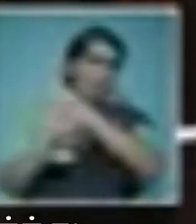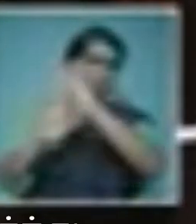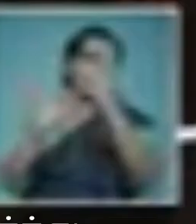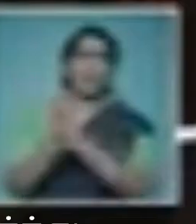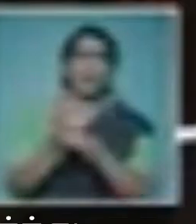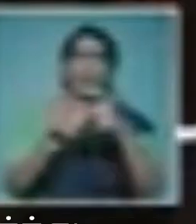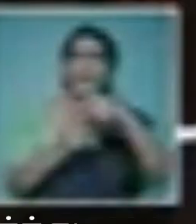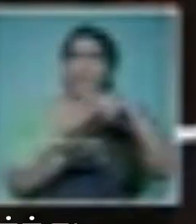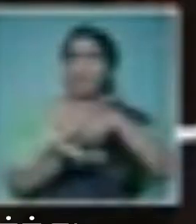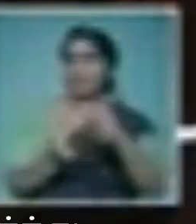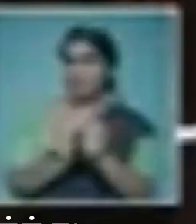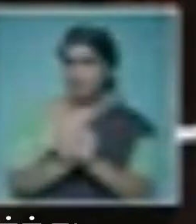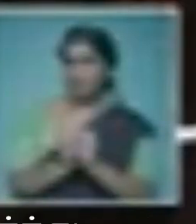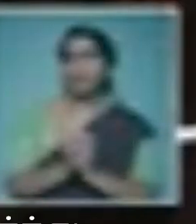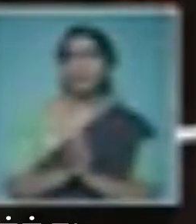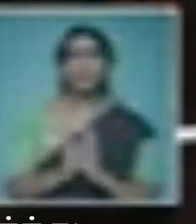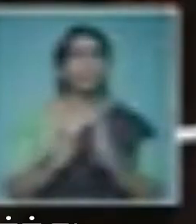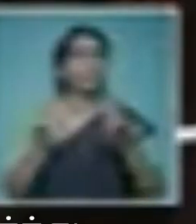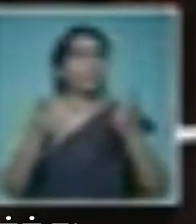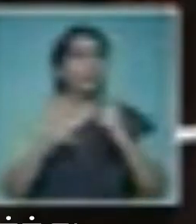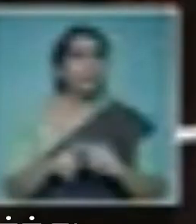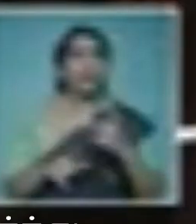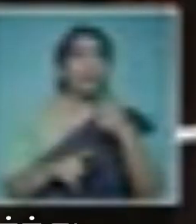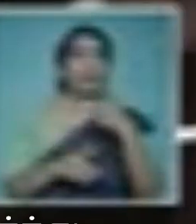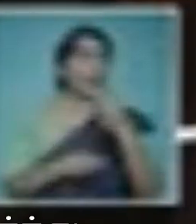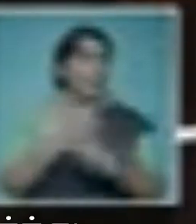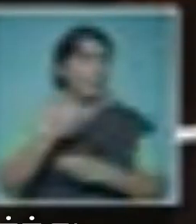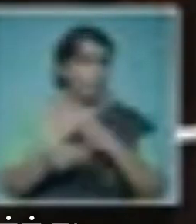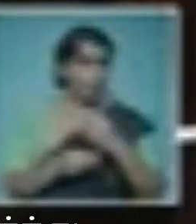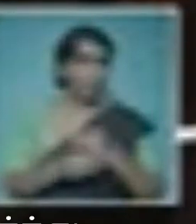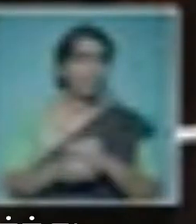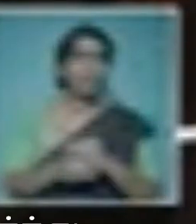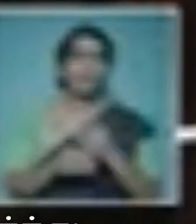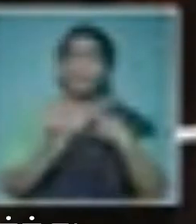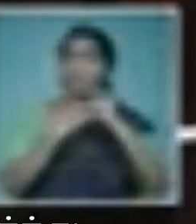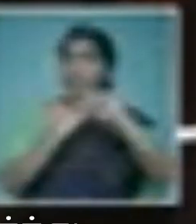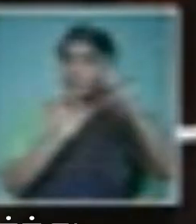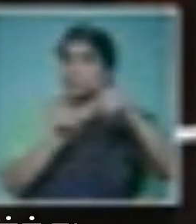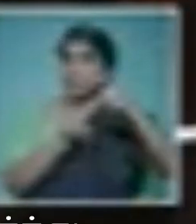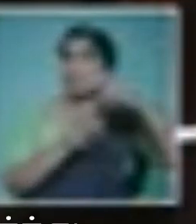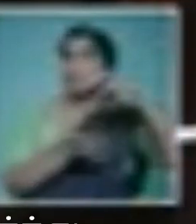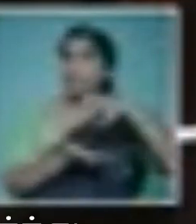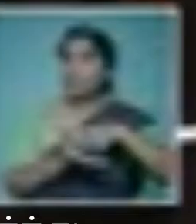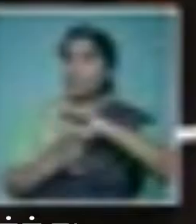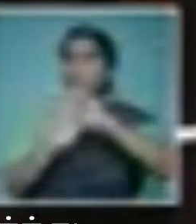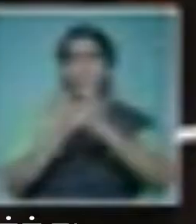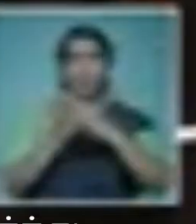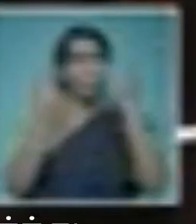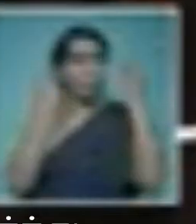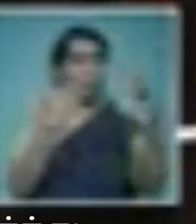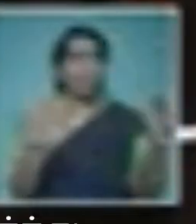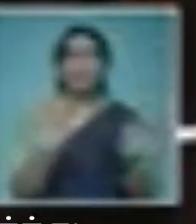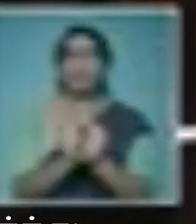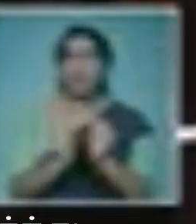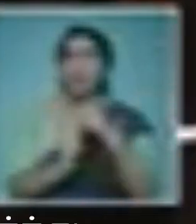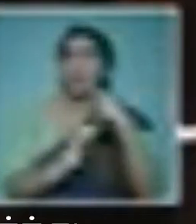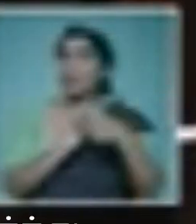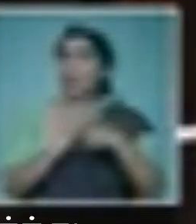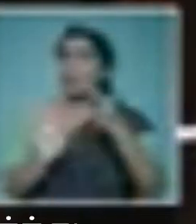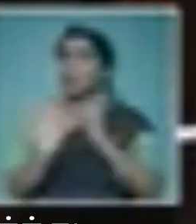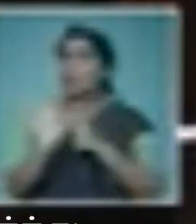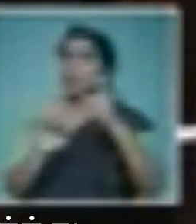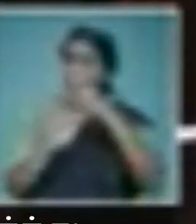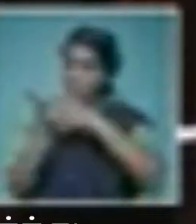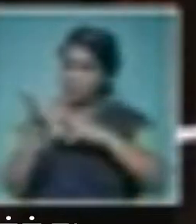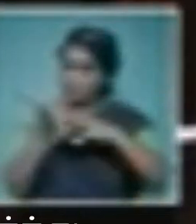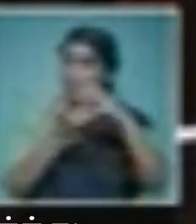වැඩ ඊට පස්සේ අපි ගත්තම ෆිෂරිස් ඩිපාර්ට්මන්ට් එක දැන් මේ මඩකලපෝ දිස්ත්‍රික්කයේ මේ සිදුවෙන අපරාධ ඔක්කොම මේ ලංකාවේ හැම දිස්ත්‍රික්කෙම